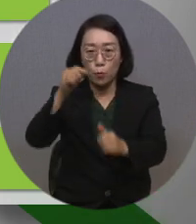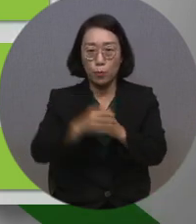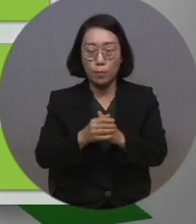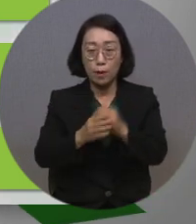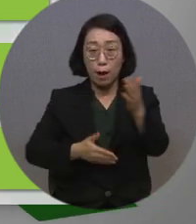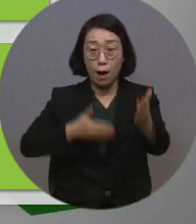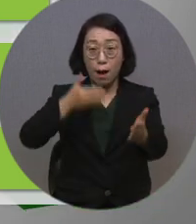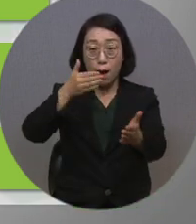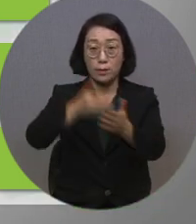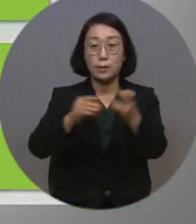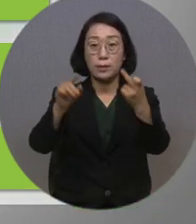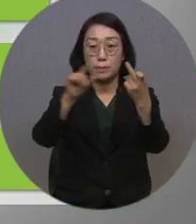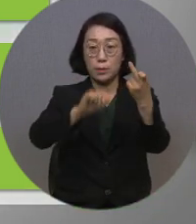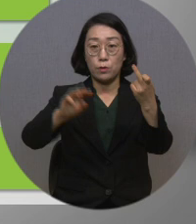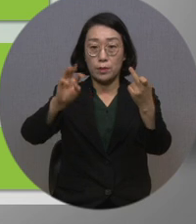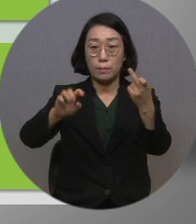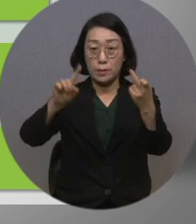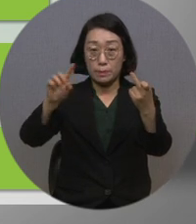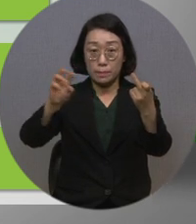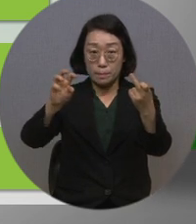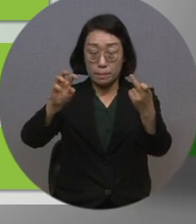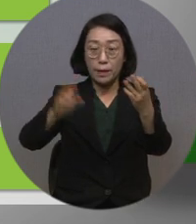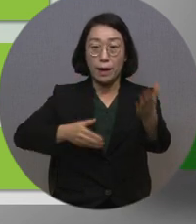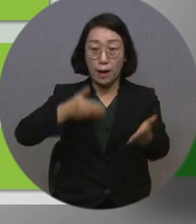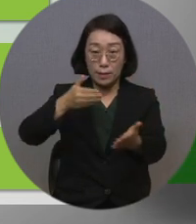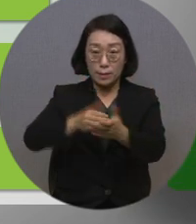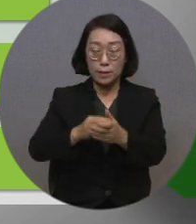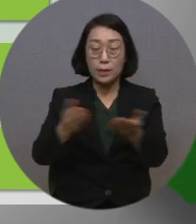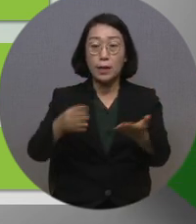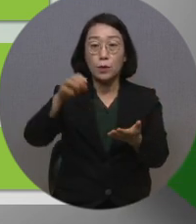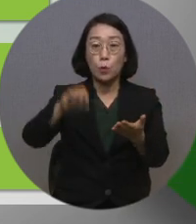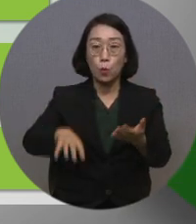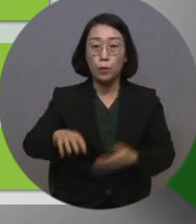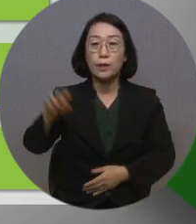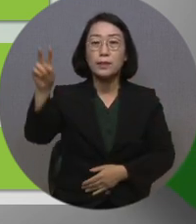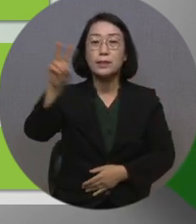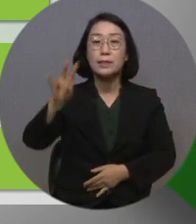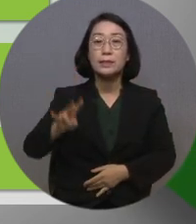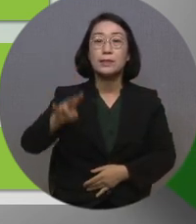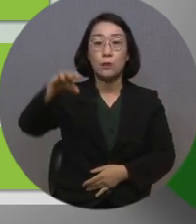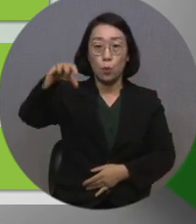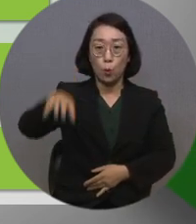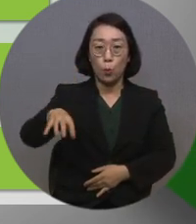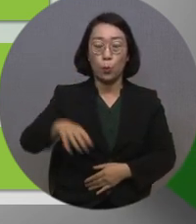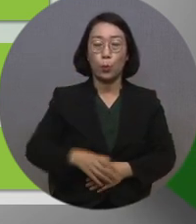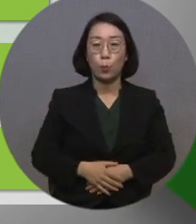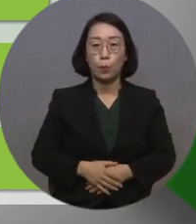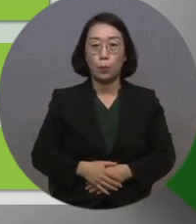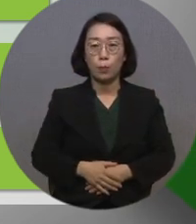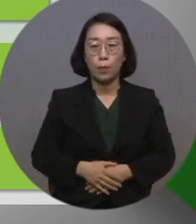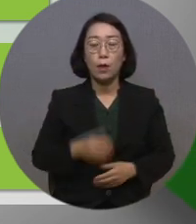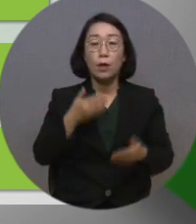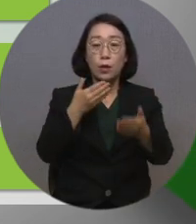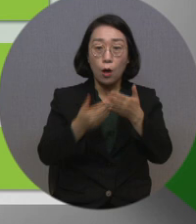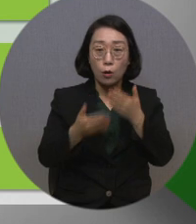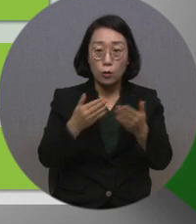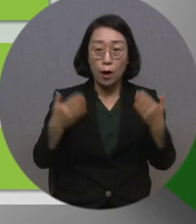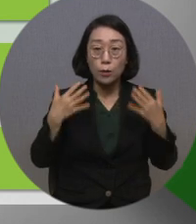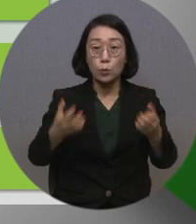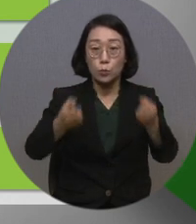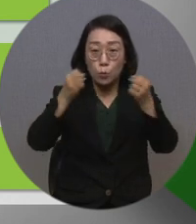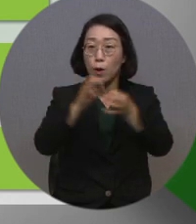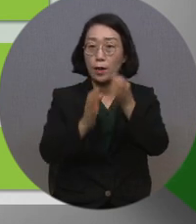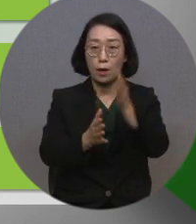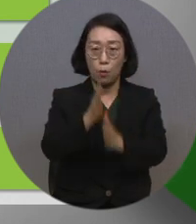접수 마감일은 12월 30일까지며 근무지는 경기도 시흥시입니다. 경력과 학력은